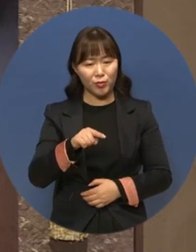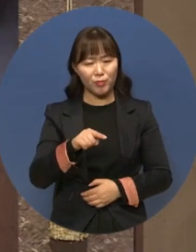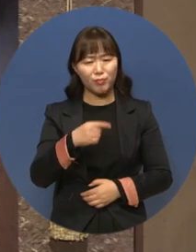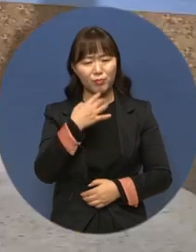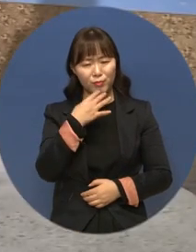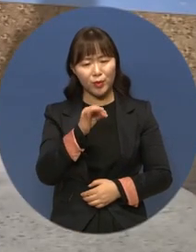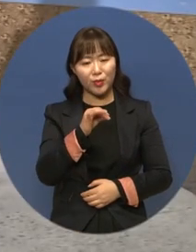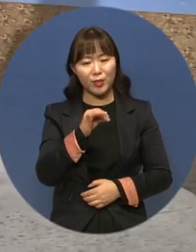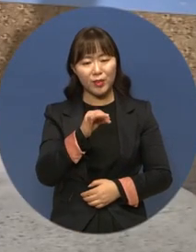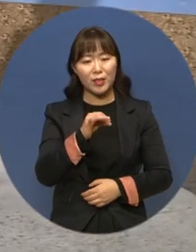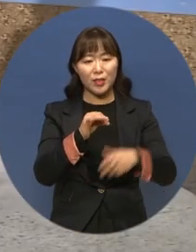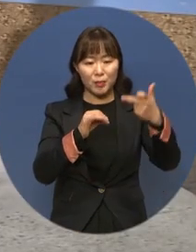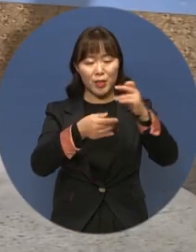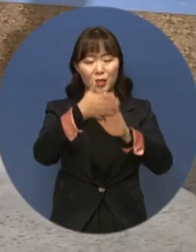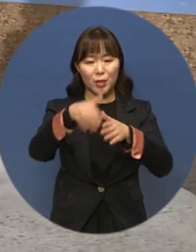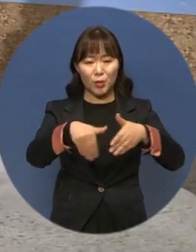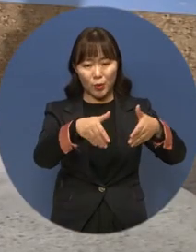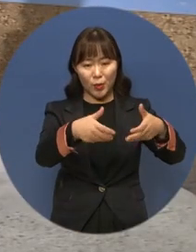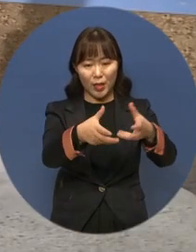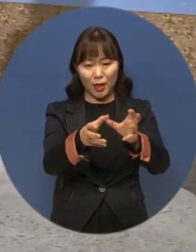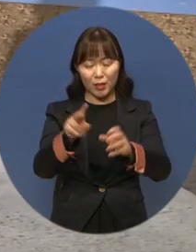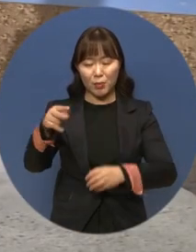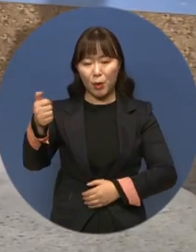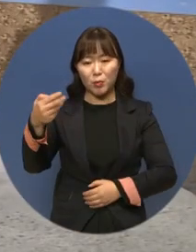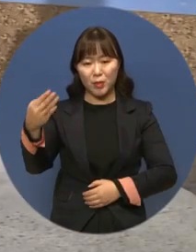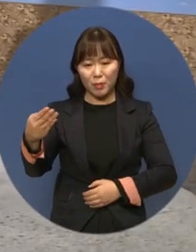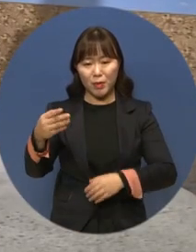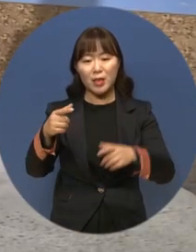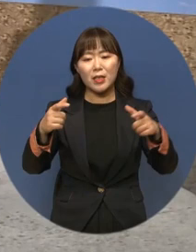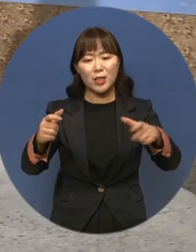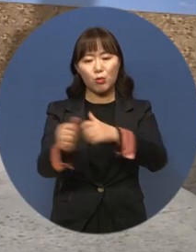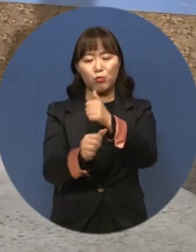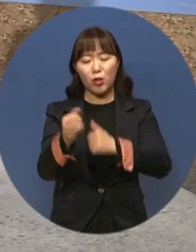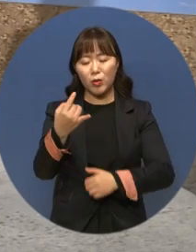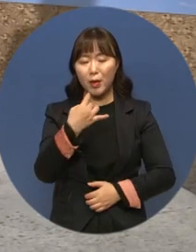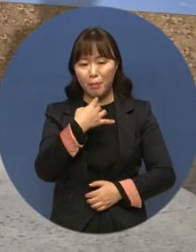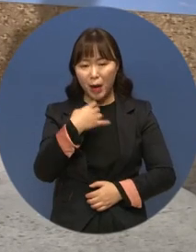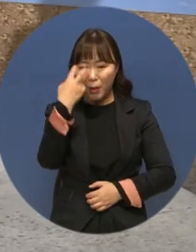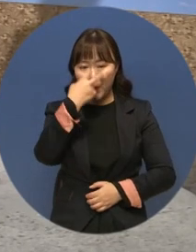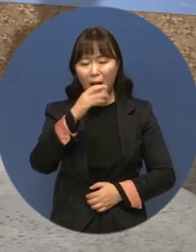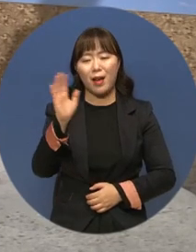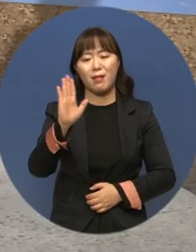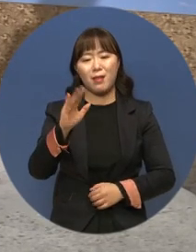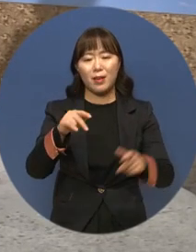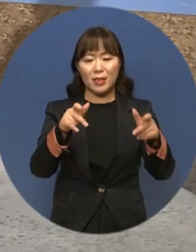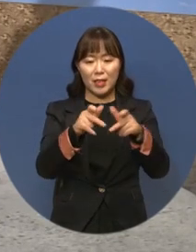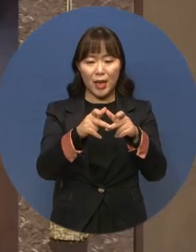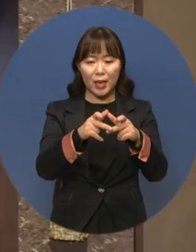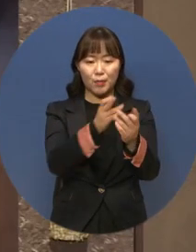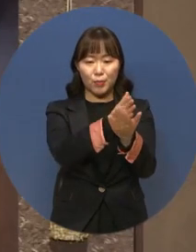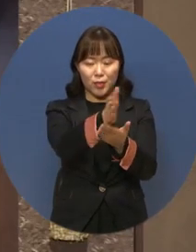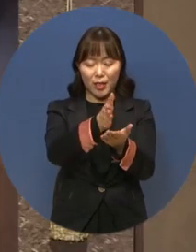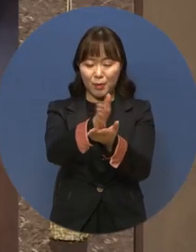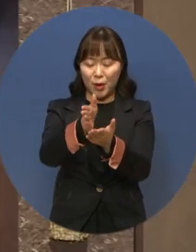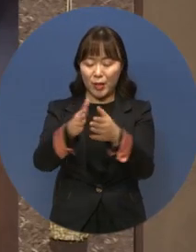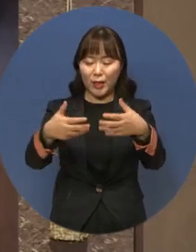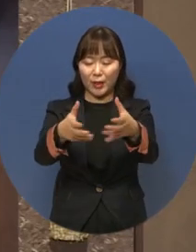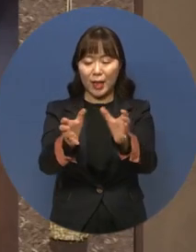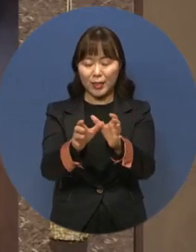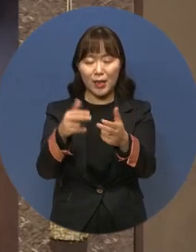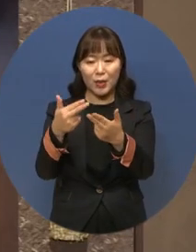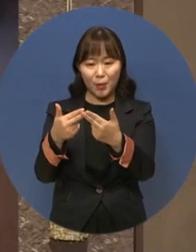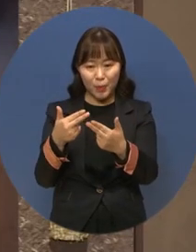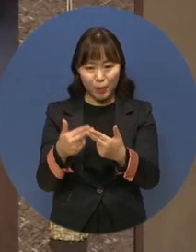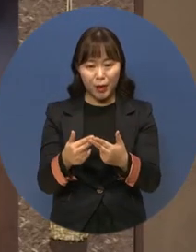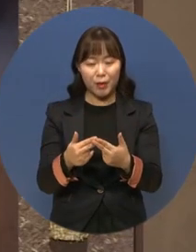뭐 저희 17개 시도당하고 253개 지역위원회만 관리하는 게 아니라 예. 장애인 분야별 단체